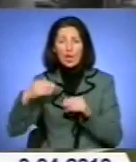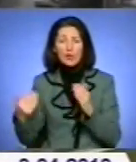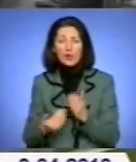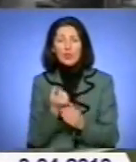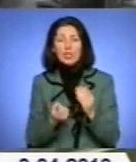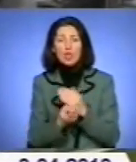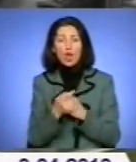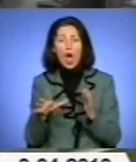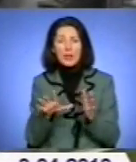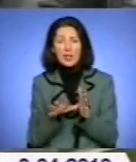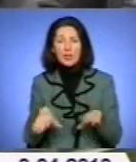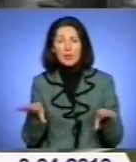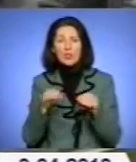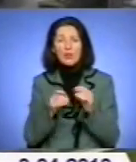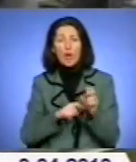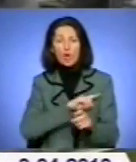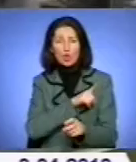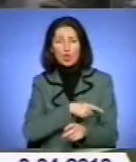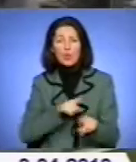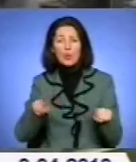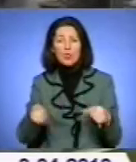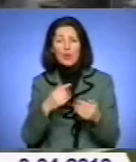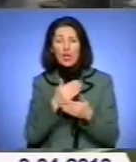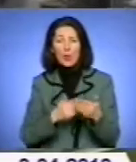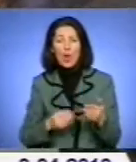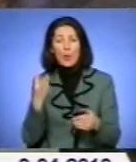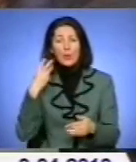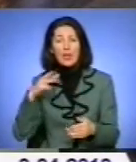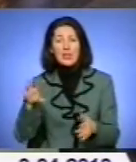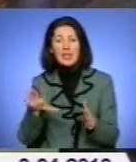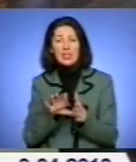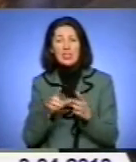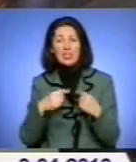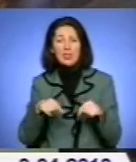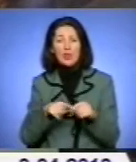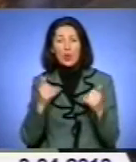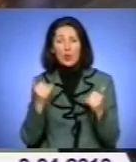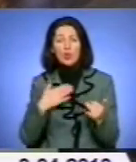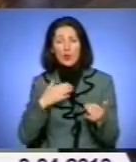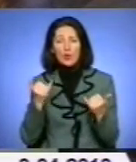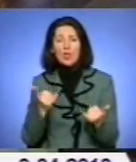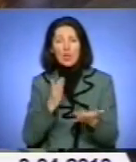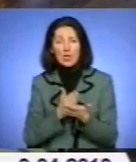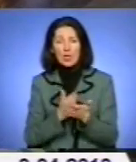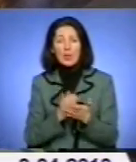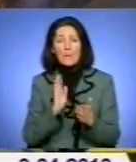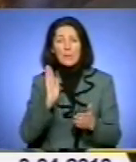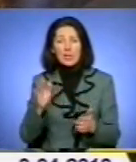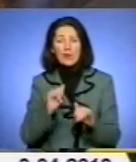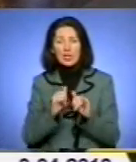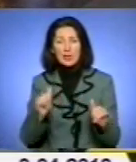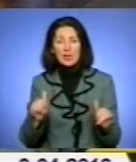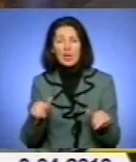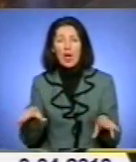спільними зусиллями створити програми з модернізації енергетичних систем. На сьогоднішній день существует перспектива развития сотрудничества в